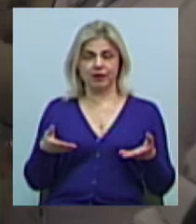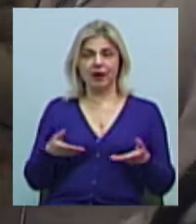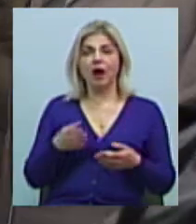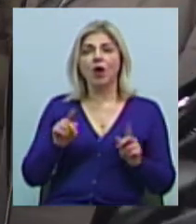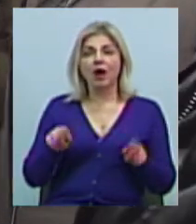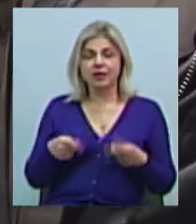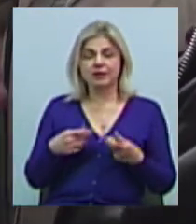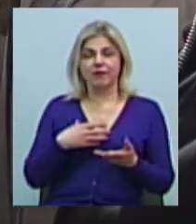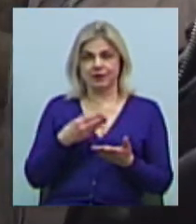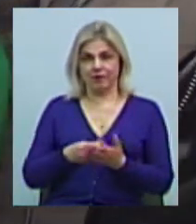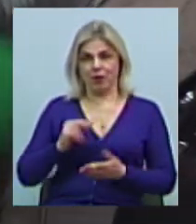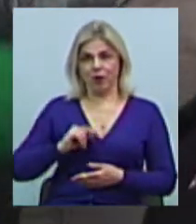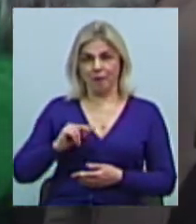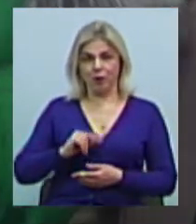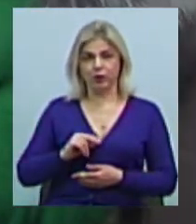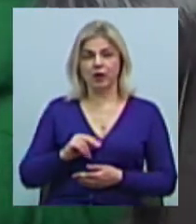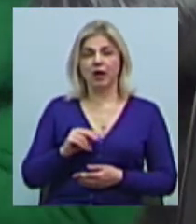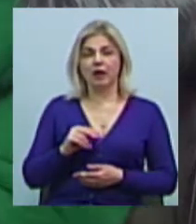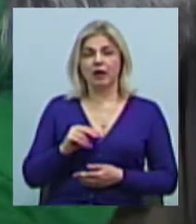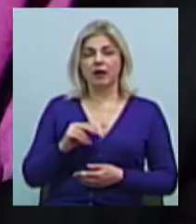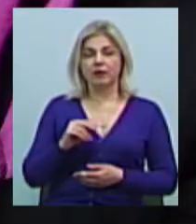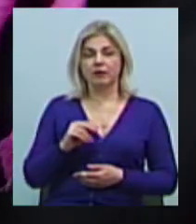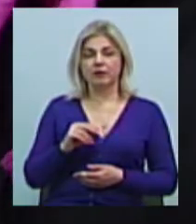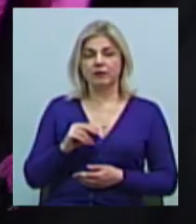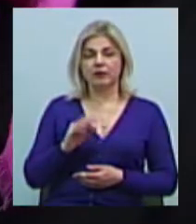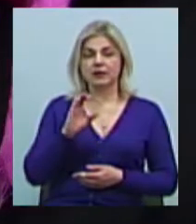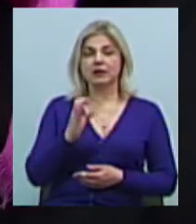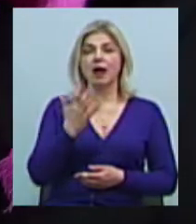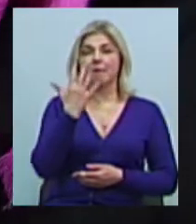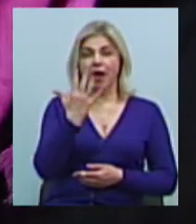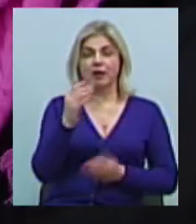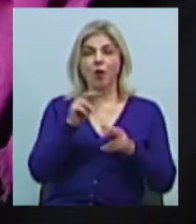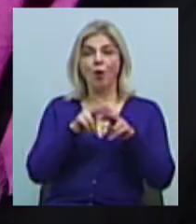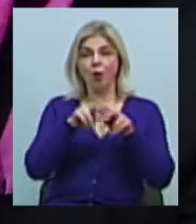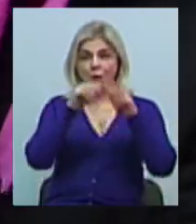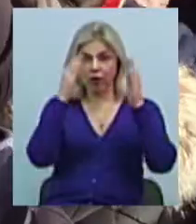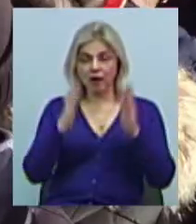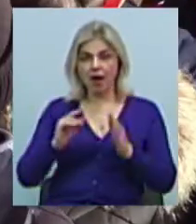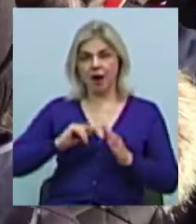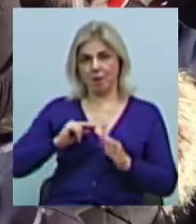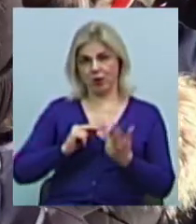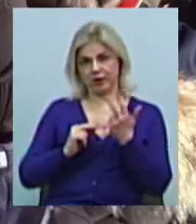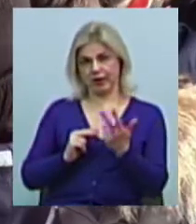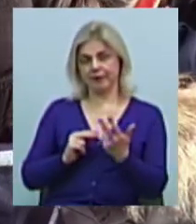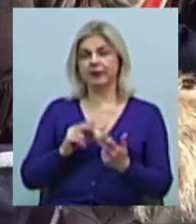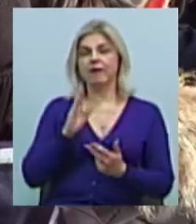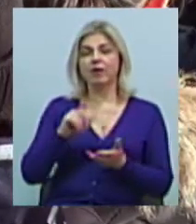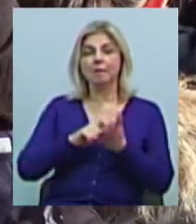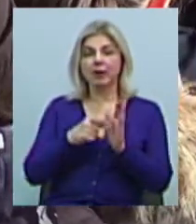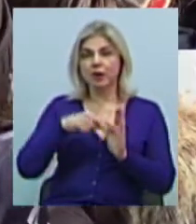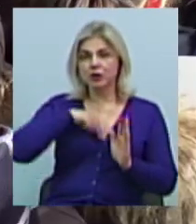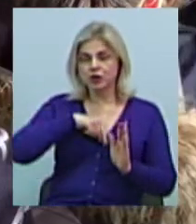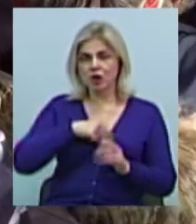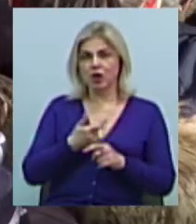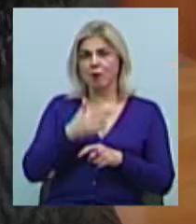организовать свою работу. И сейчас окна должны все работать. З п'яти віконець працюють три. У приміщенні відділення понад сотню людей